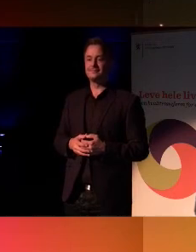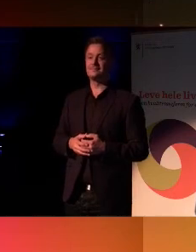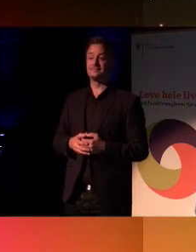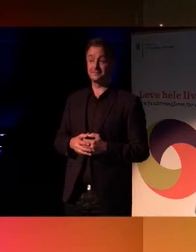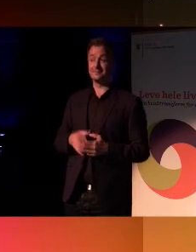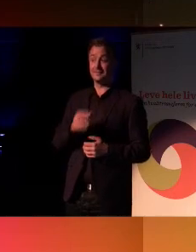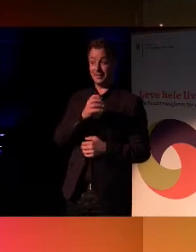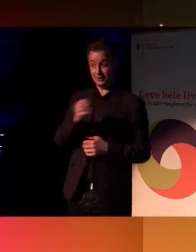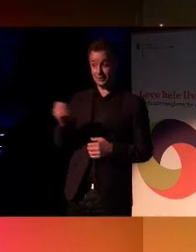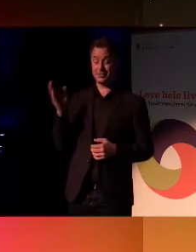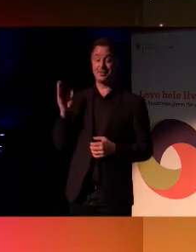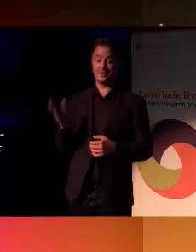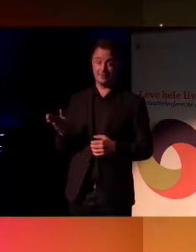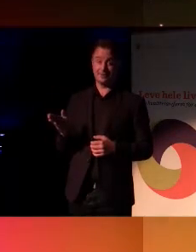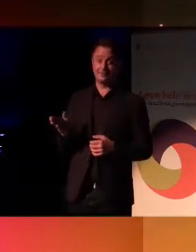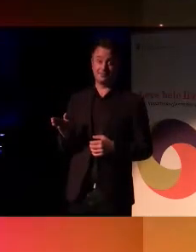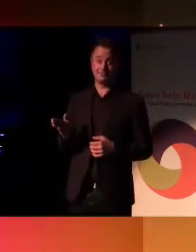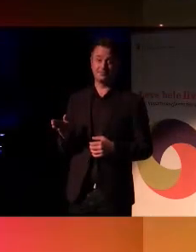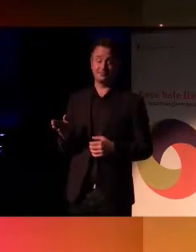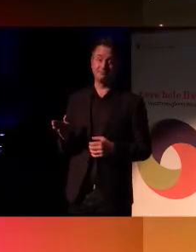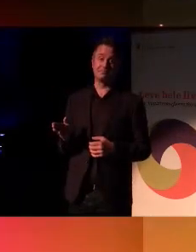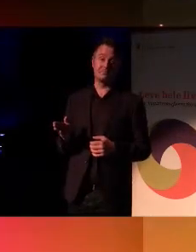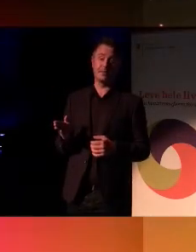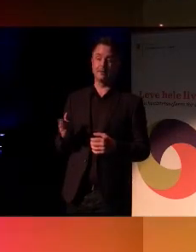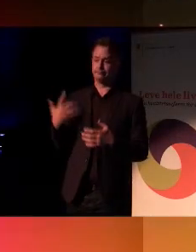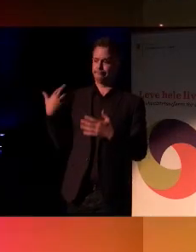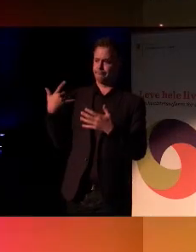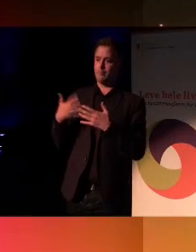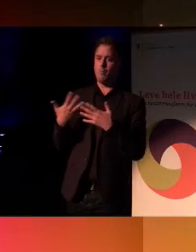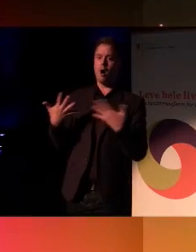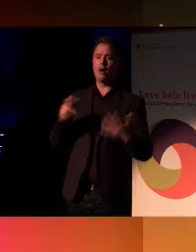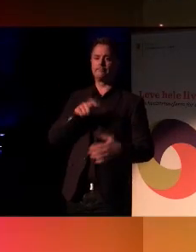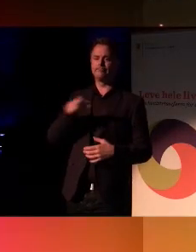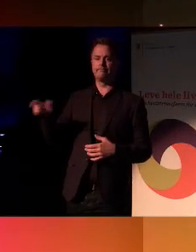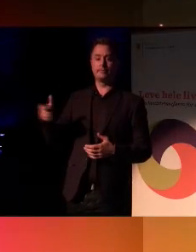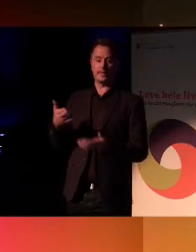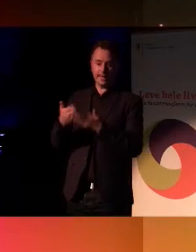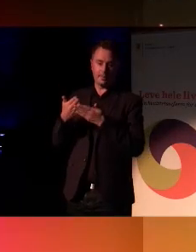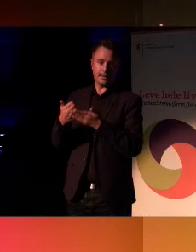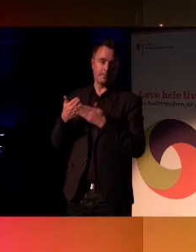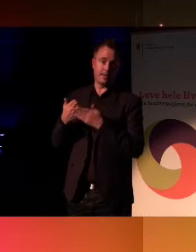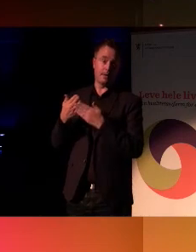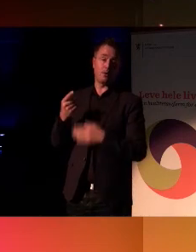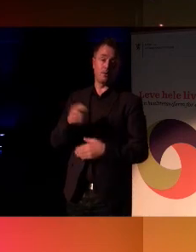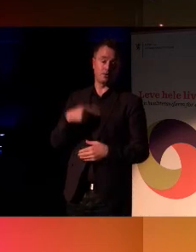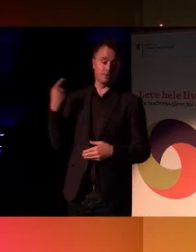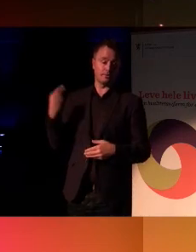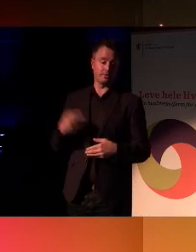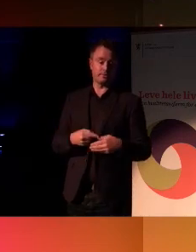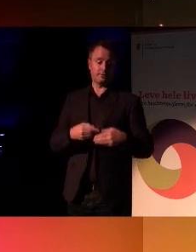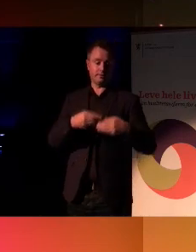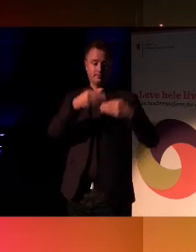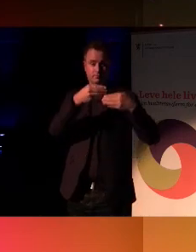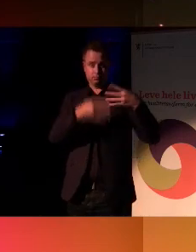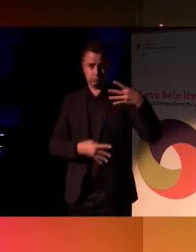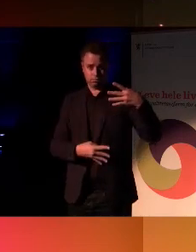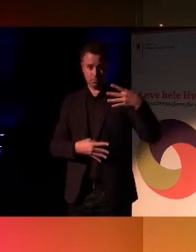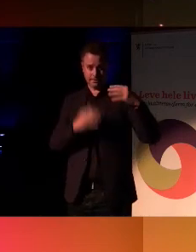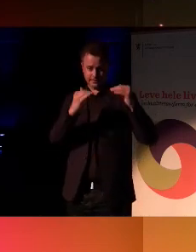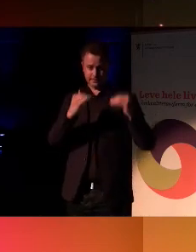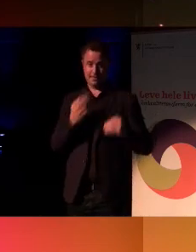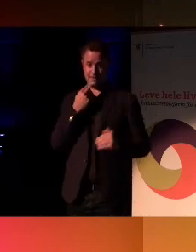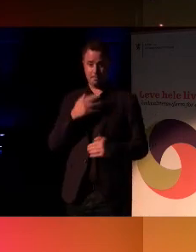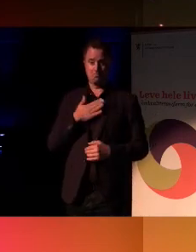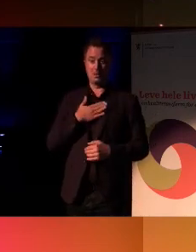Tusen takk. Men det er mange som har hjulpet oss i dette her. Og her er en liste av de som jeg vil takke for dette. Og til slutt vil jeg